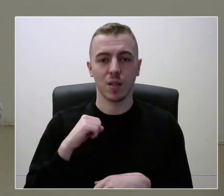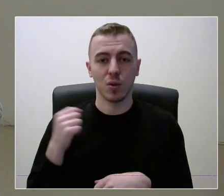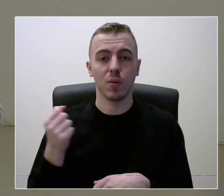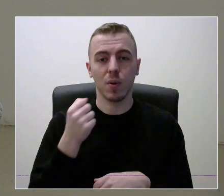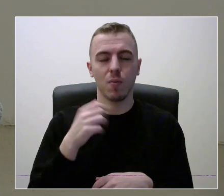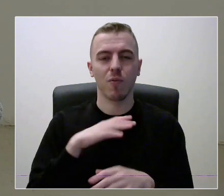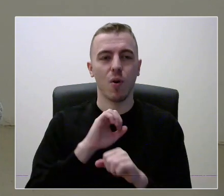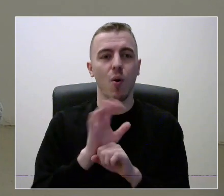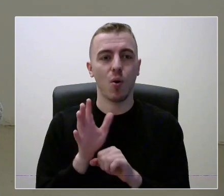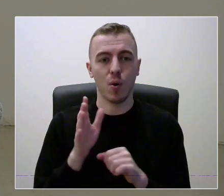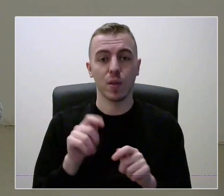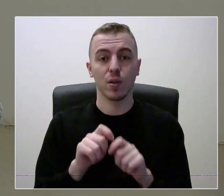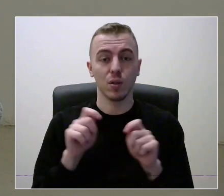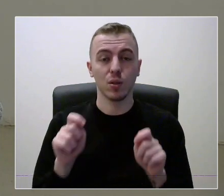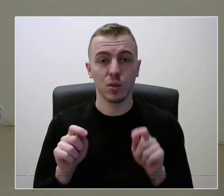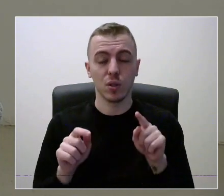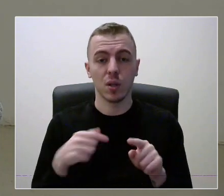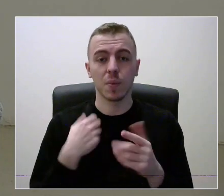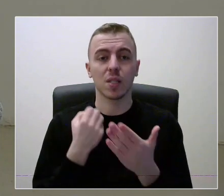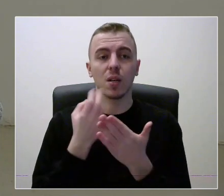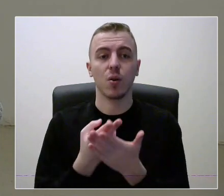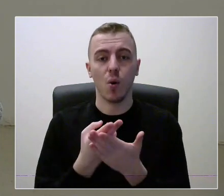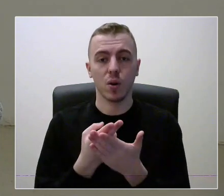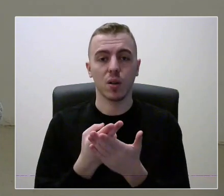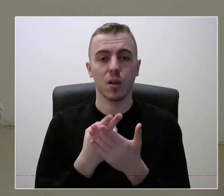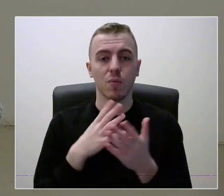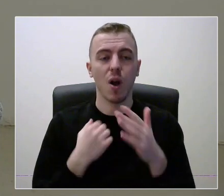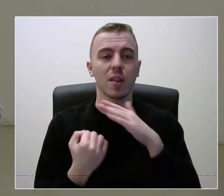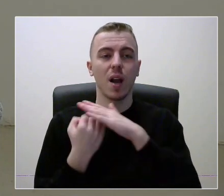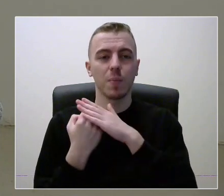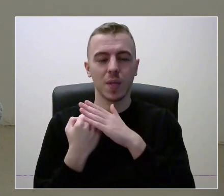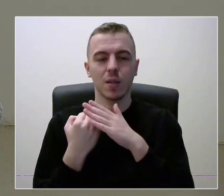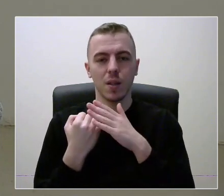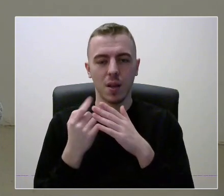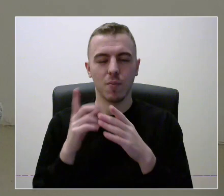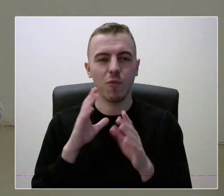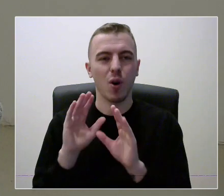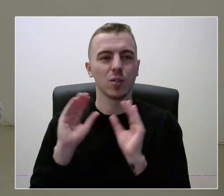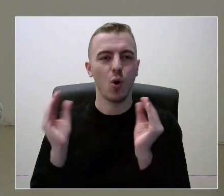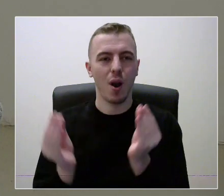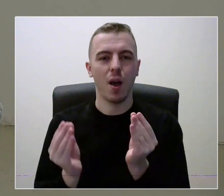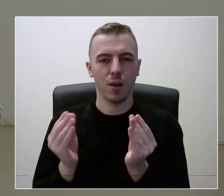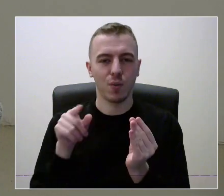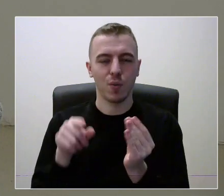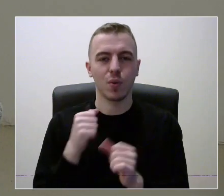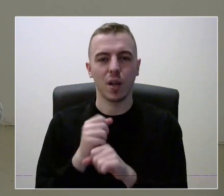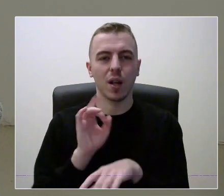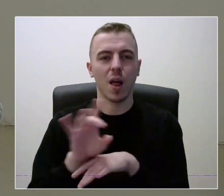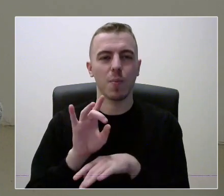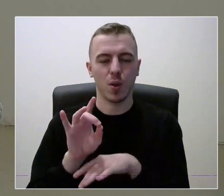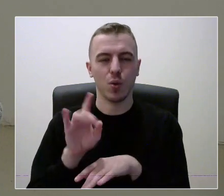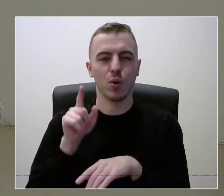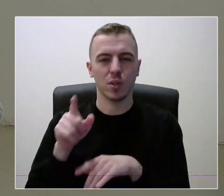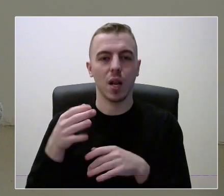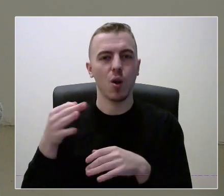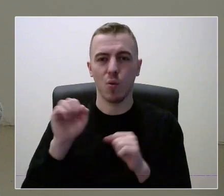pandemija, ir mes ligoninė buvo atraminė ligoninė dėl izoliatoriaus Klaipėdos regione ir būtų begalinis